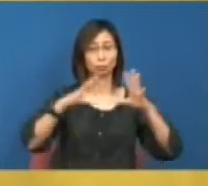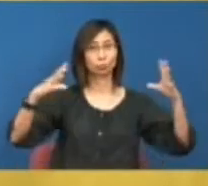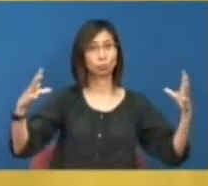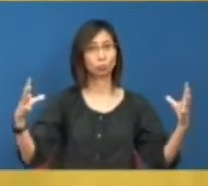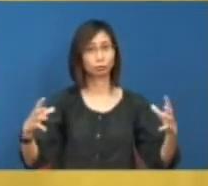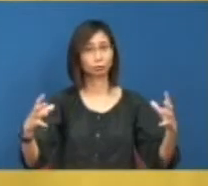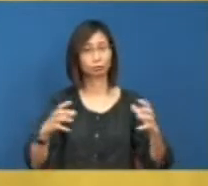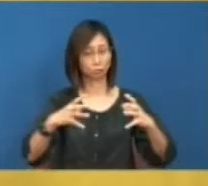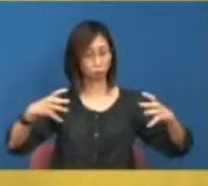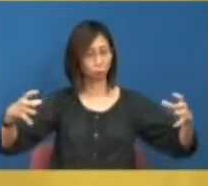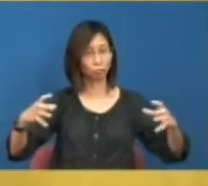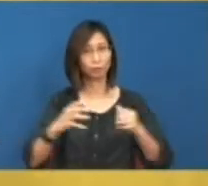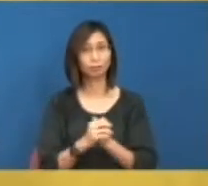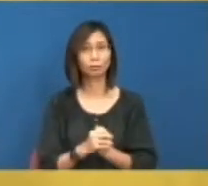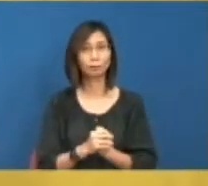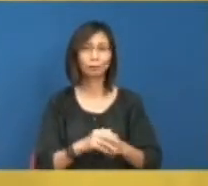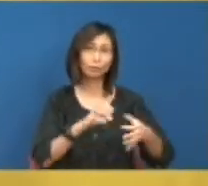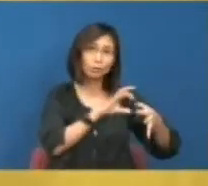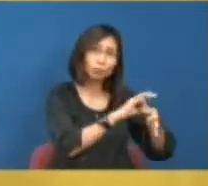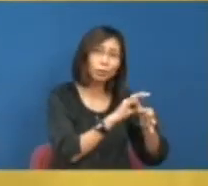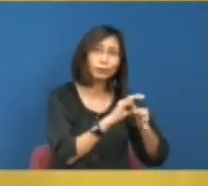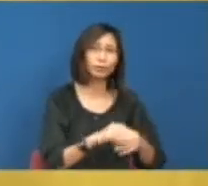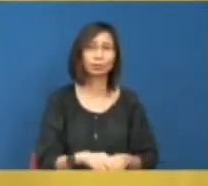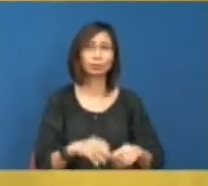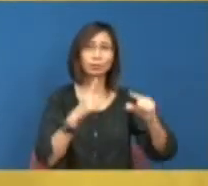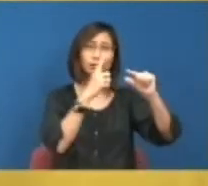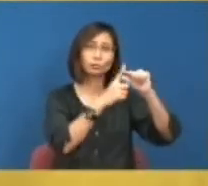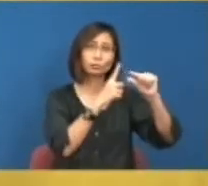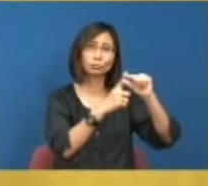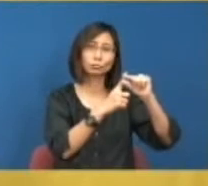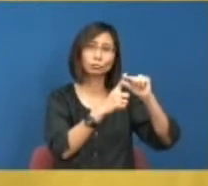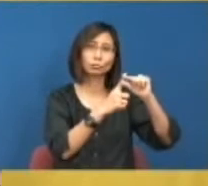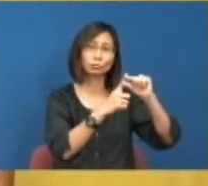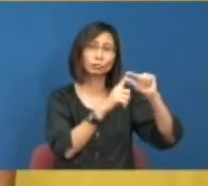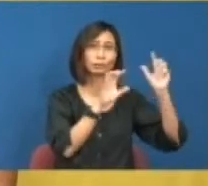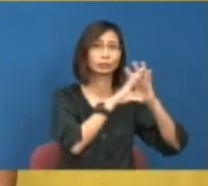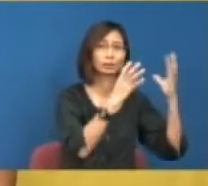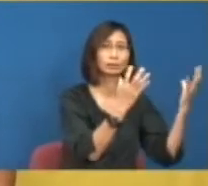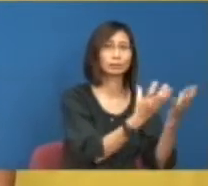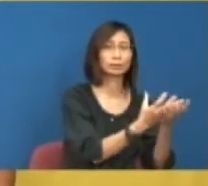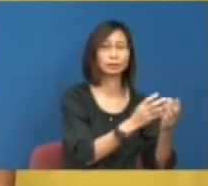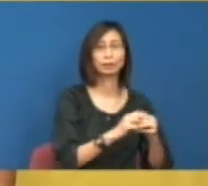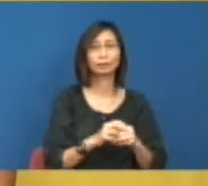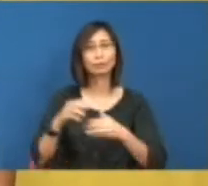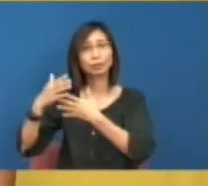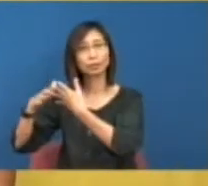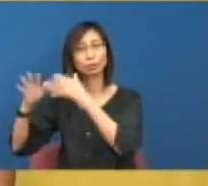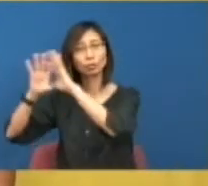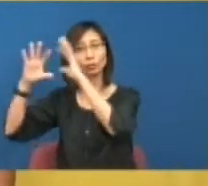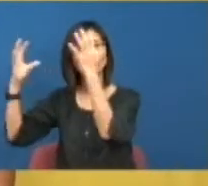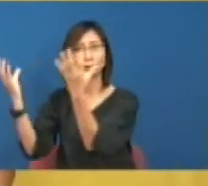勾結，包括中資財團，包括太子黨下來，這個是非常重要的，他們是我們共同的敵